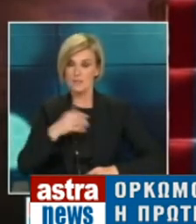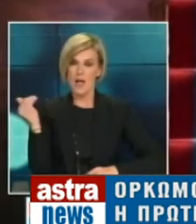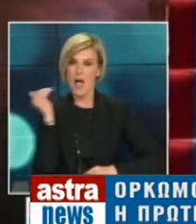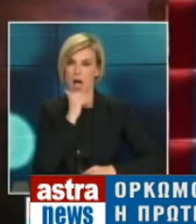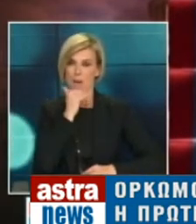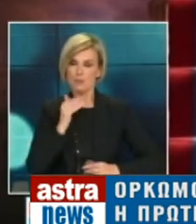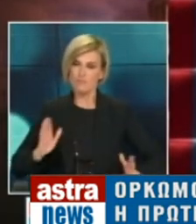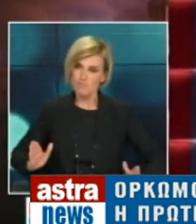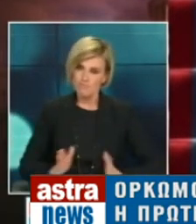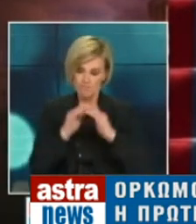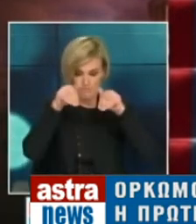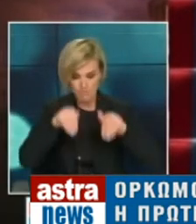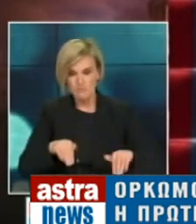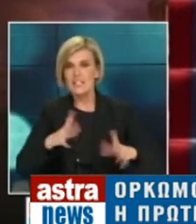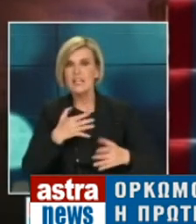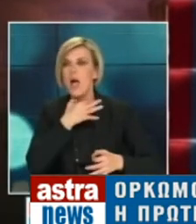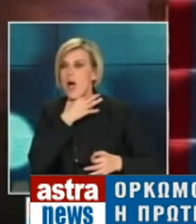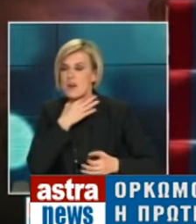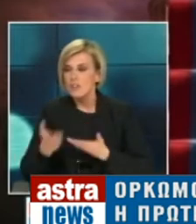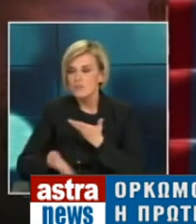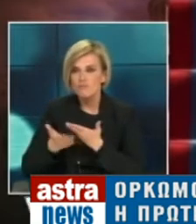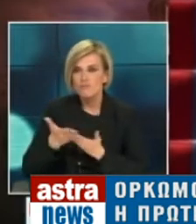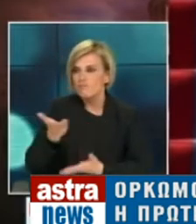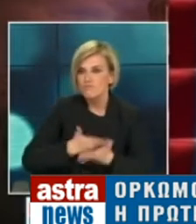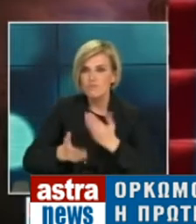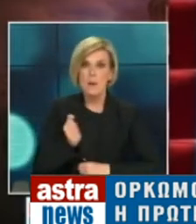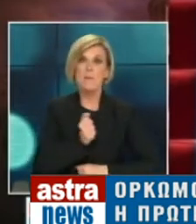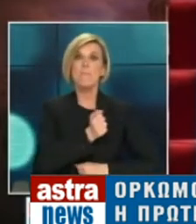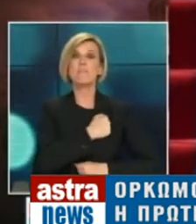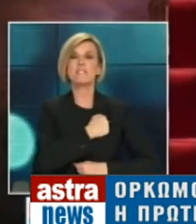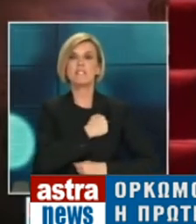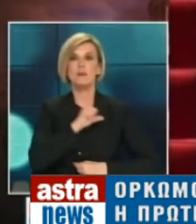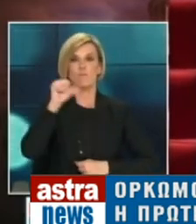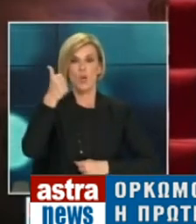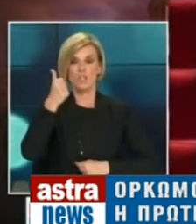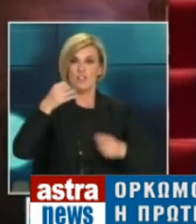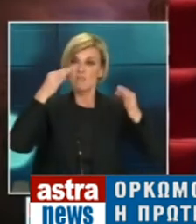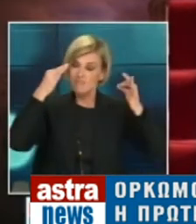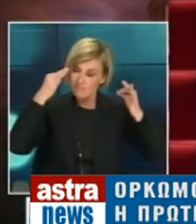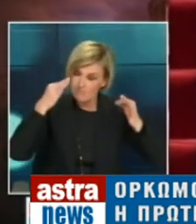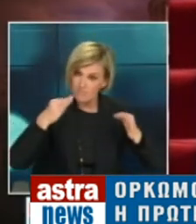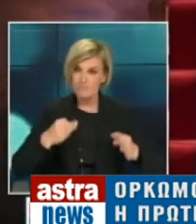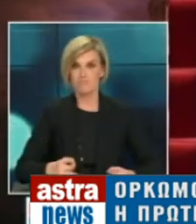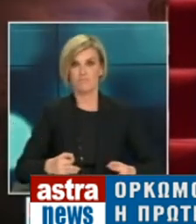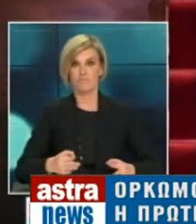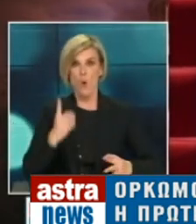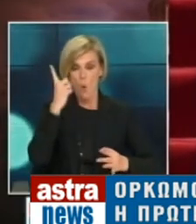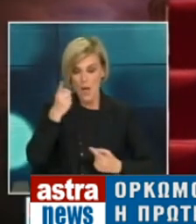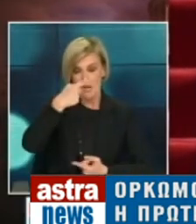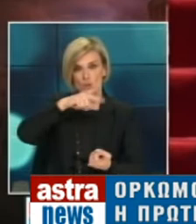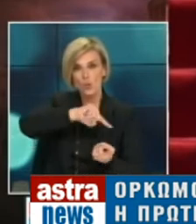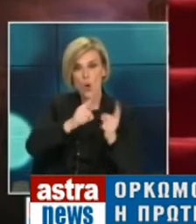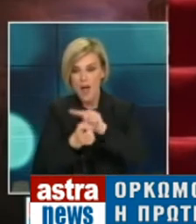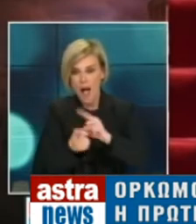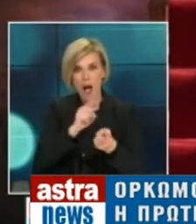θα ανταποκριθούμε στα καθήκοντα της εποχής, επί τη βάση της πίστεως και έχοντας την πεποίθηση ότι ο ένας θα βοηθήσει τον